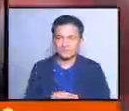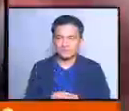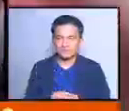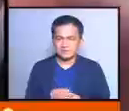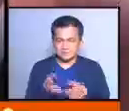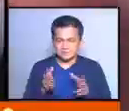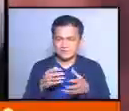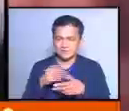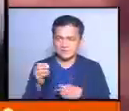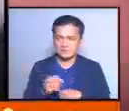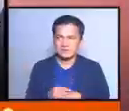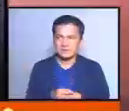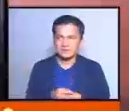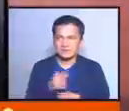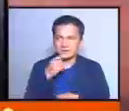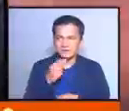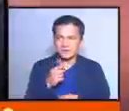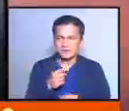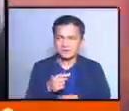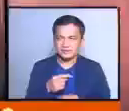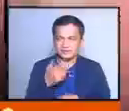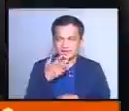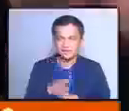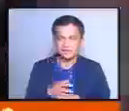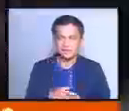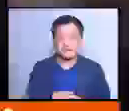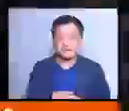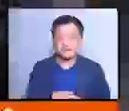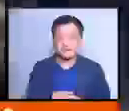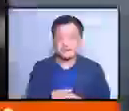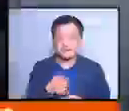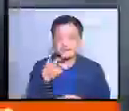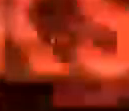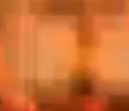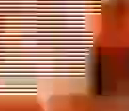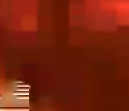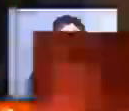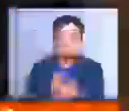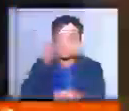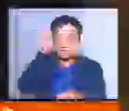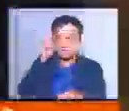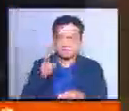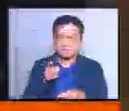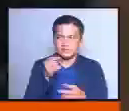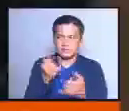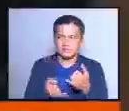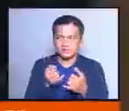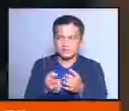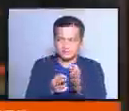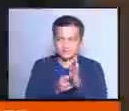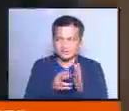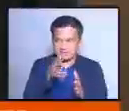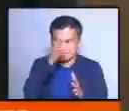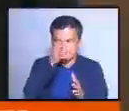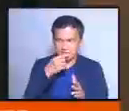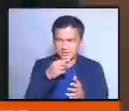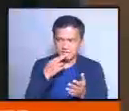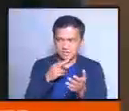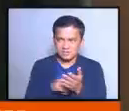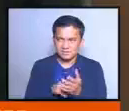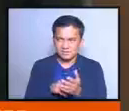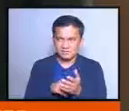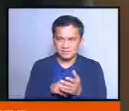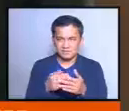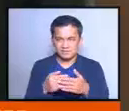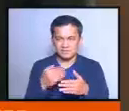Let me out! I'm dying in here! Pero ayon sa anak ni Bradley, ito ang huling hiling ng kanyang ama, kaya nirecord nila